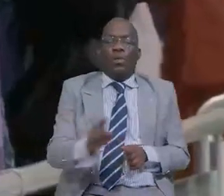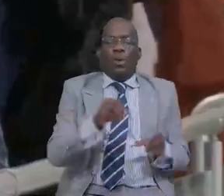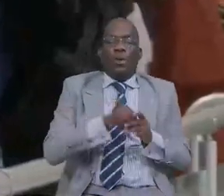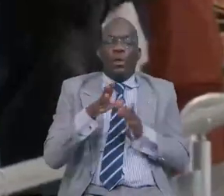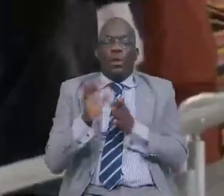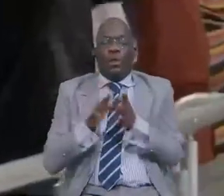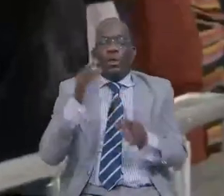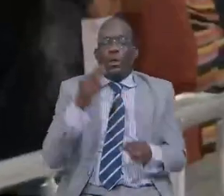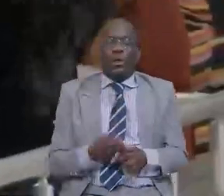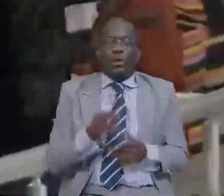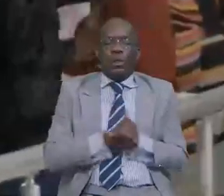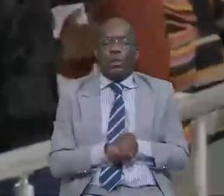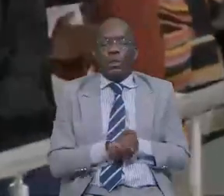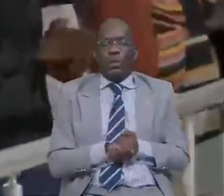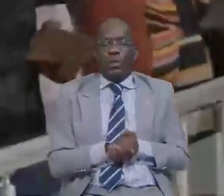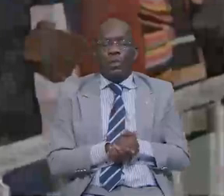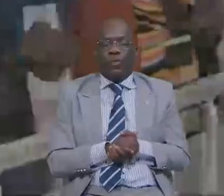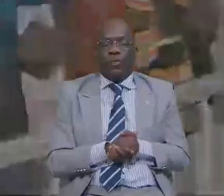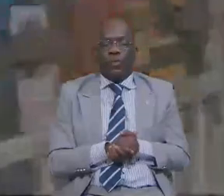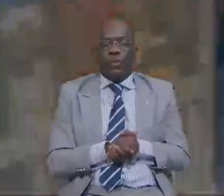de Jésus.